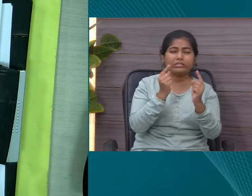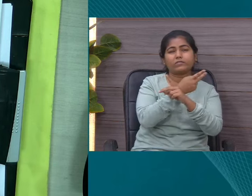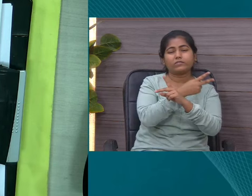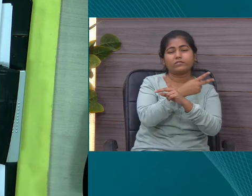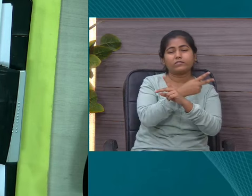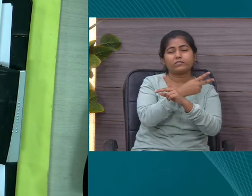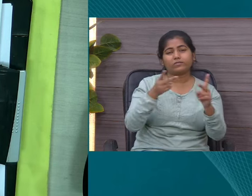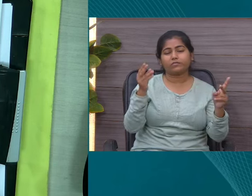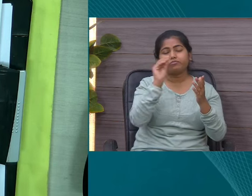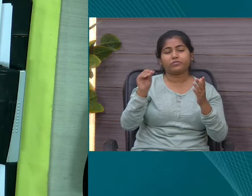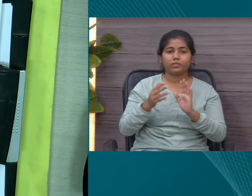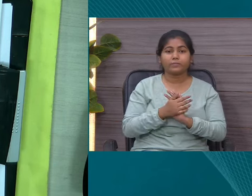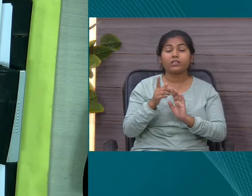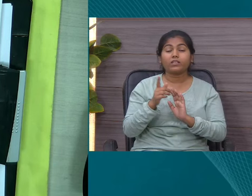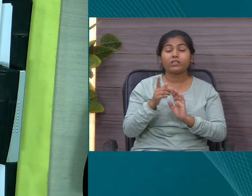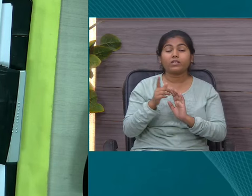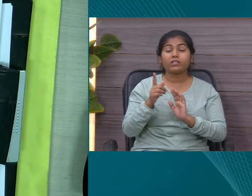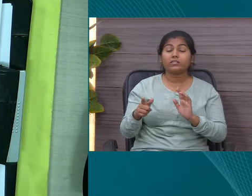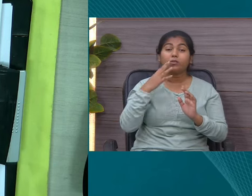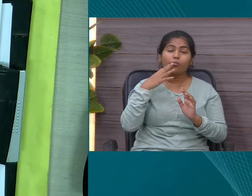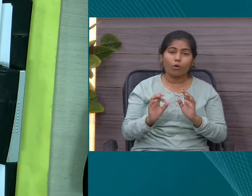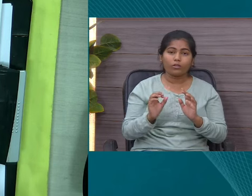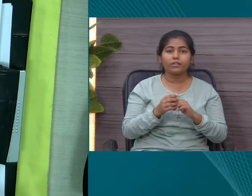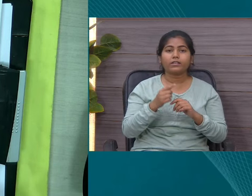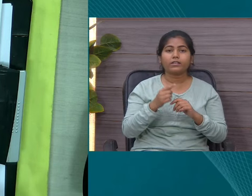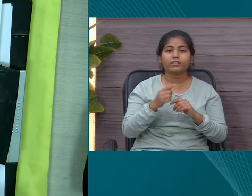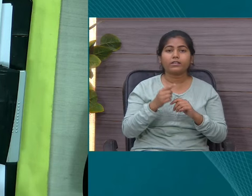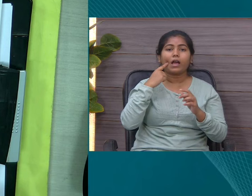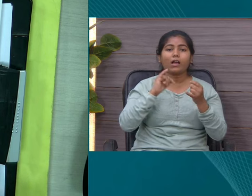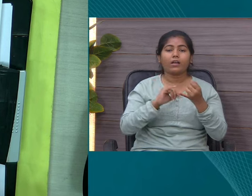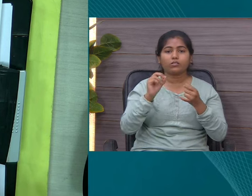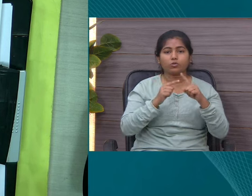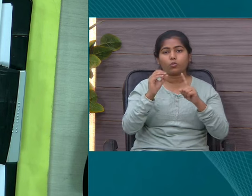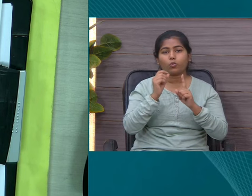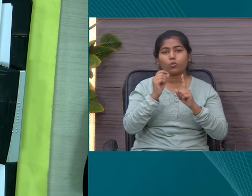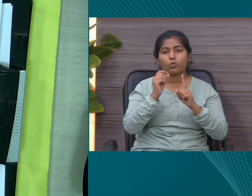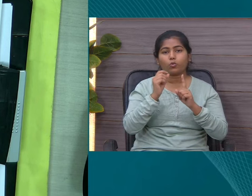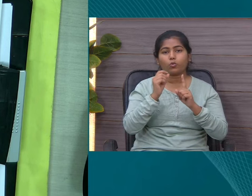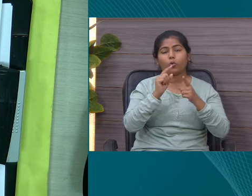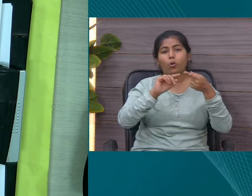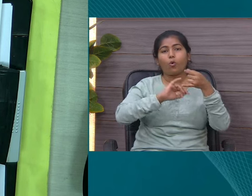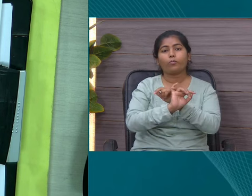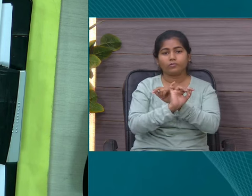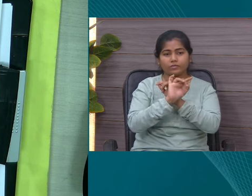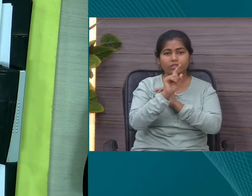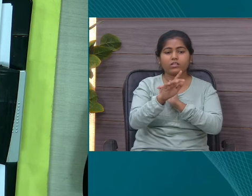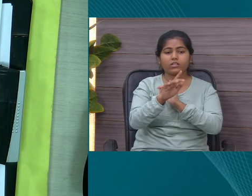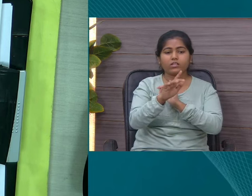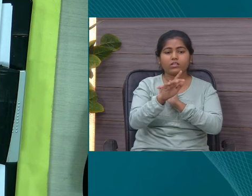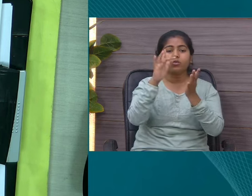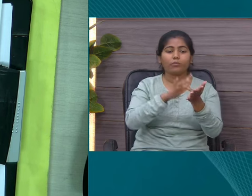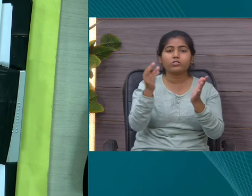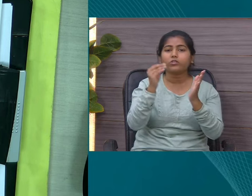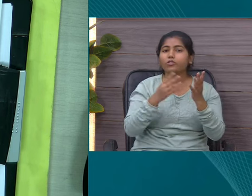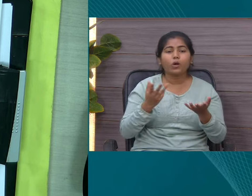सबसे इंपॉर्टेंट अनोमली बच्चों आपको पता होगी, हम बात करते हैं आइसोटोप्स की, हम 9th में पढ़ा था, आइसोटोप्स को वो पोजिशन नहीं दे